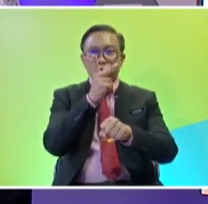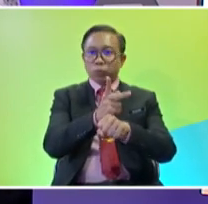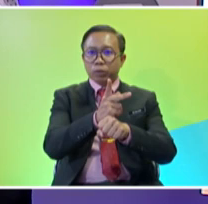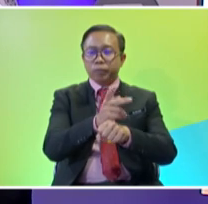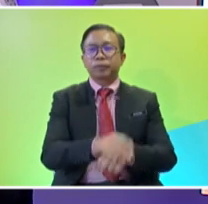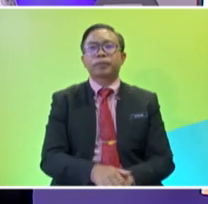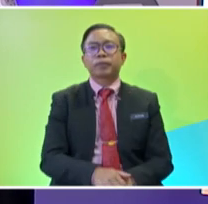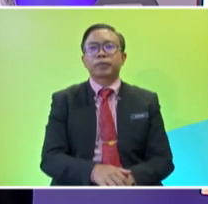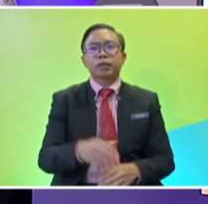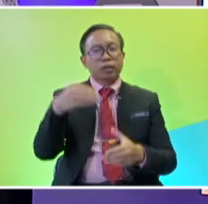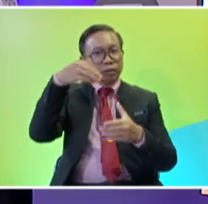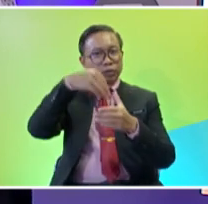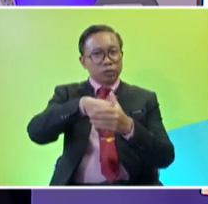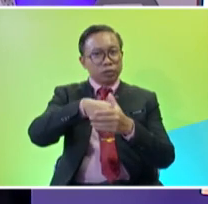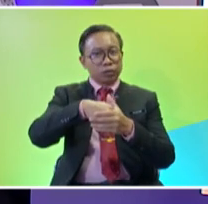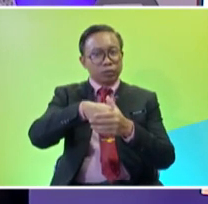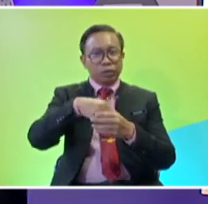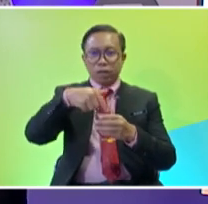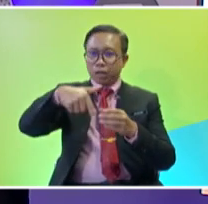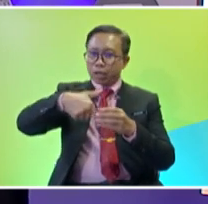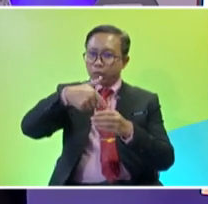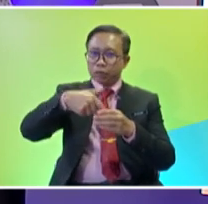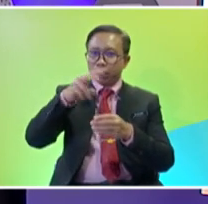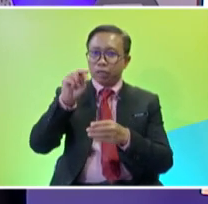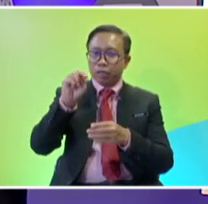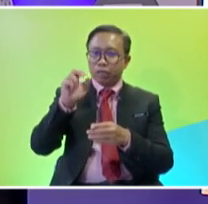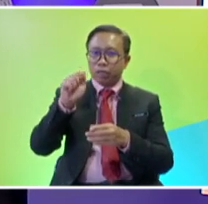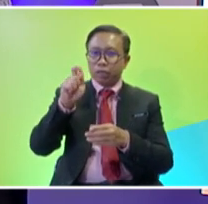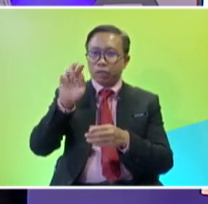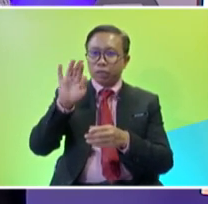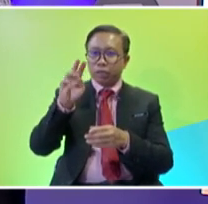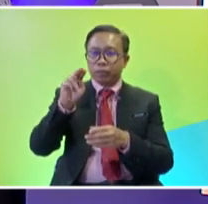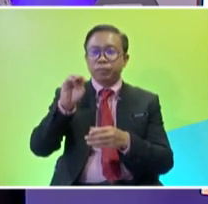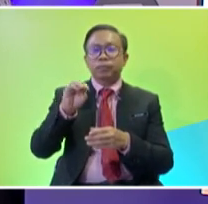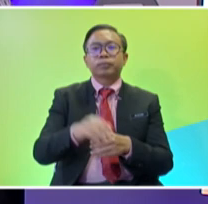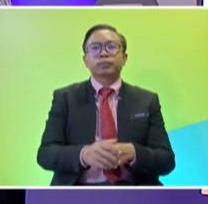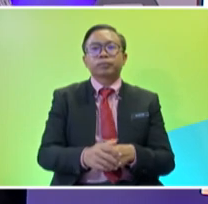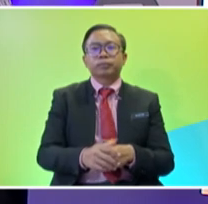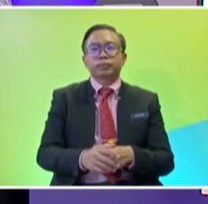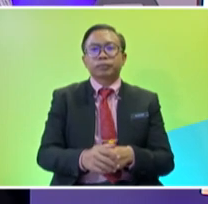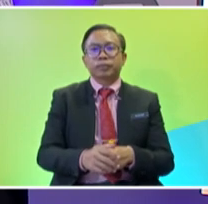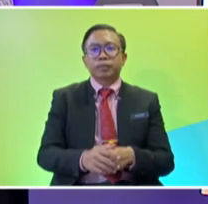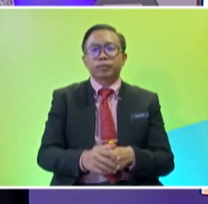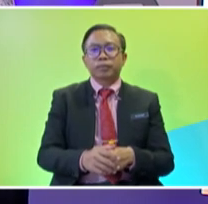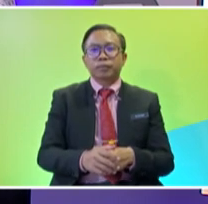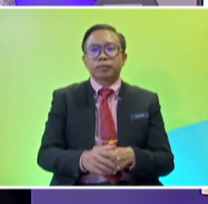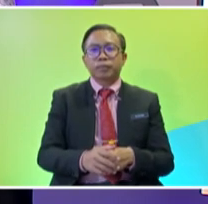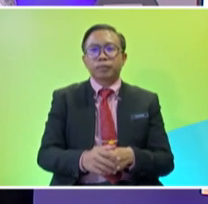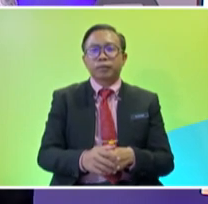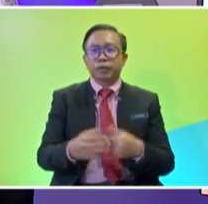kita celup dalam Larutan natrium klorida maknanya Larutan natrium klorida klorida itu